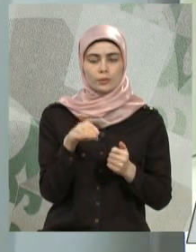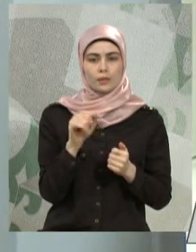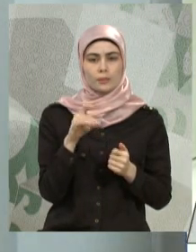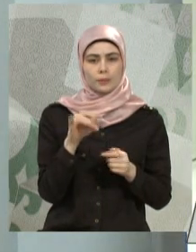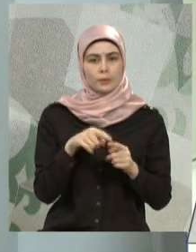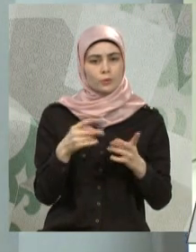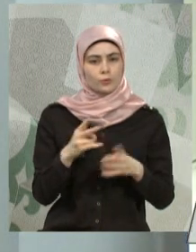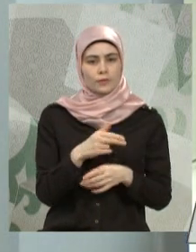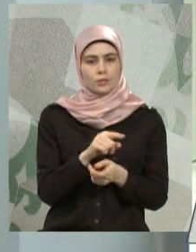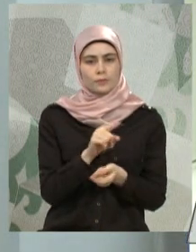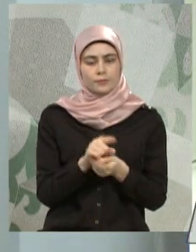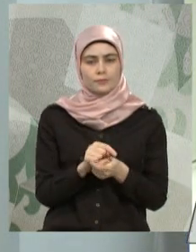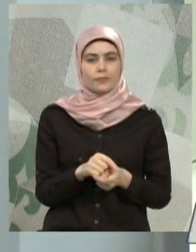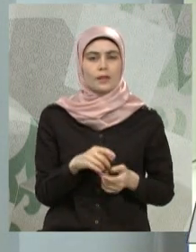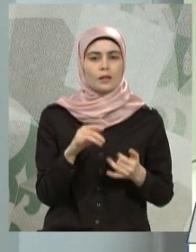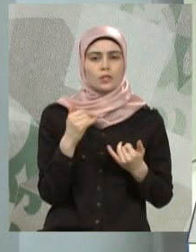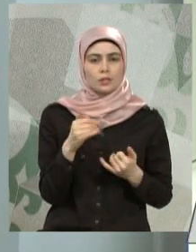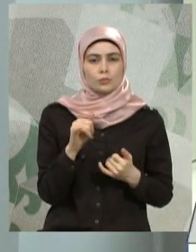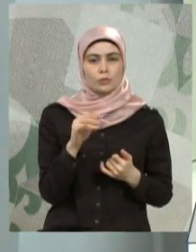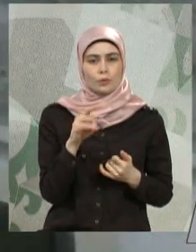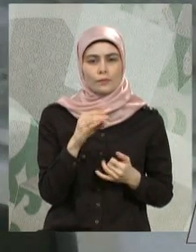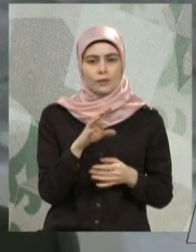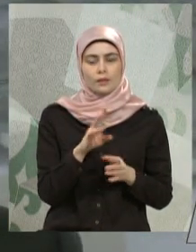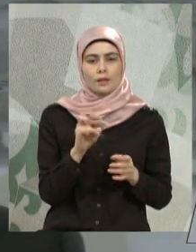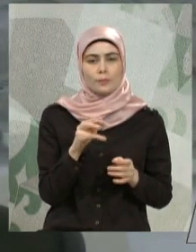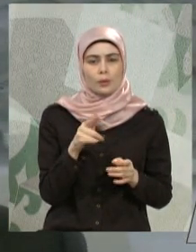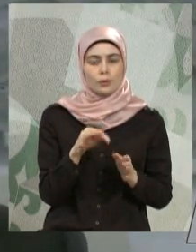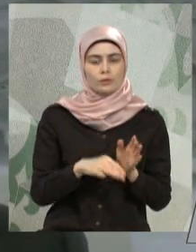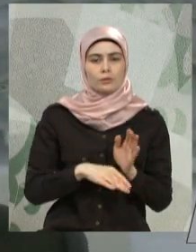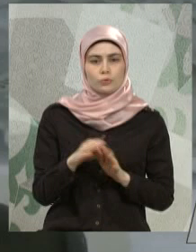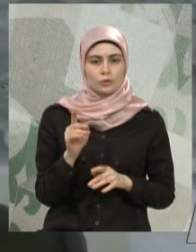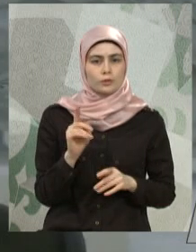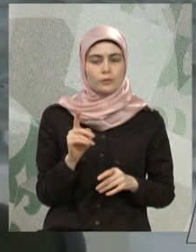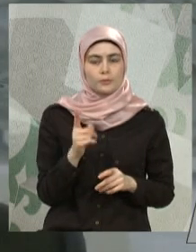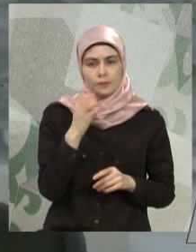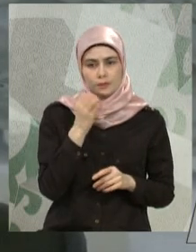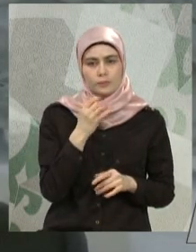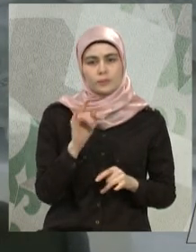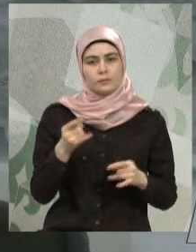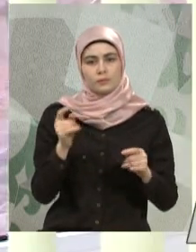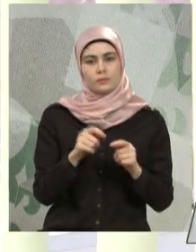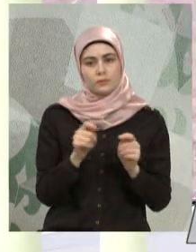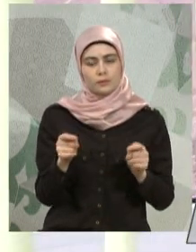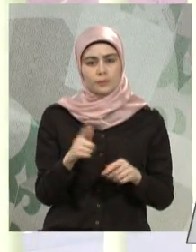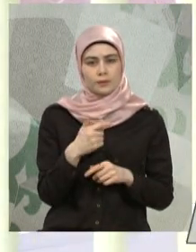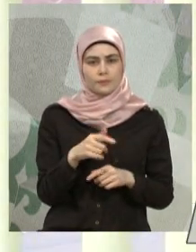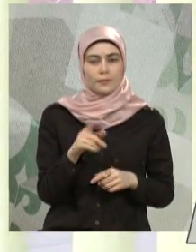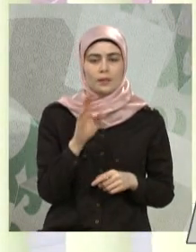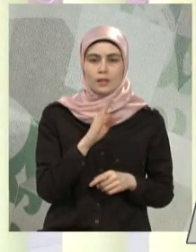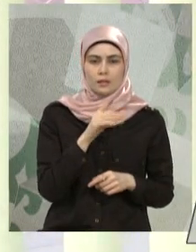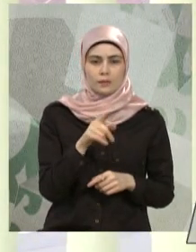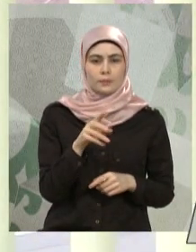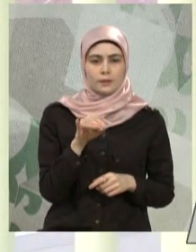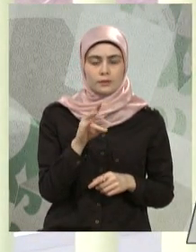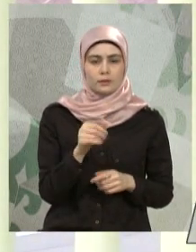бывает. Условия намного лучше благодаря новому ФАПу стали и у медиков. Фельдшер Марина Томова работает уже 20 лет. Все эти годы пациентов